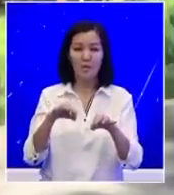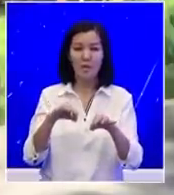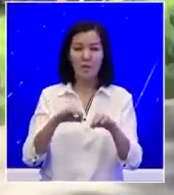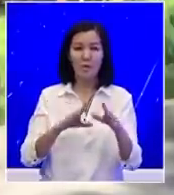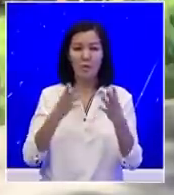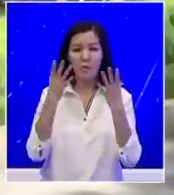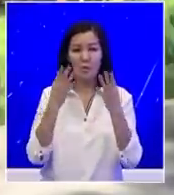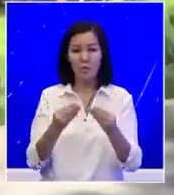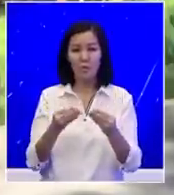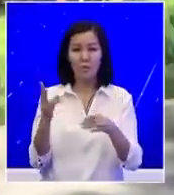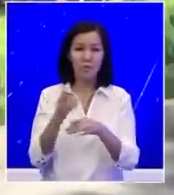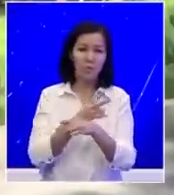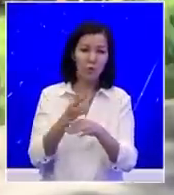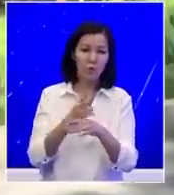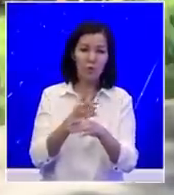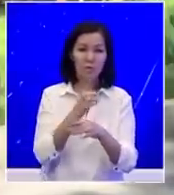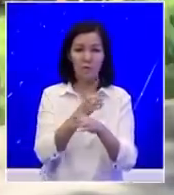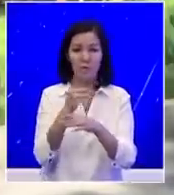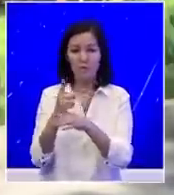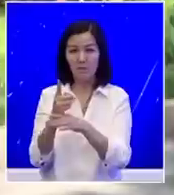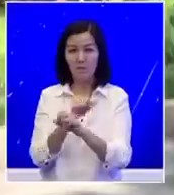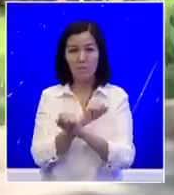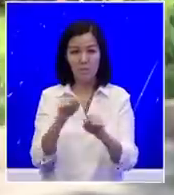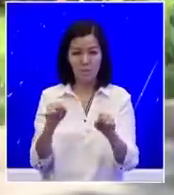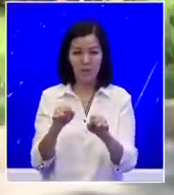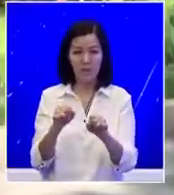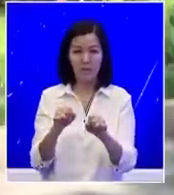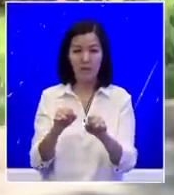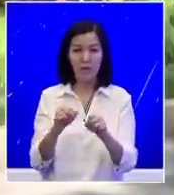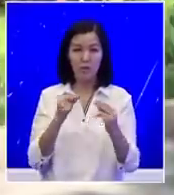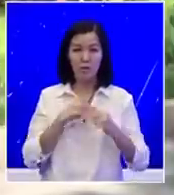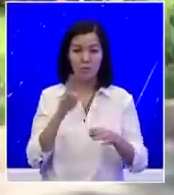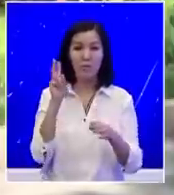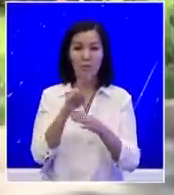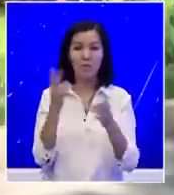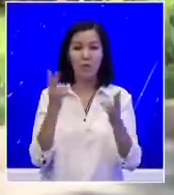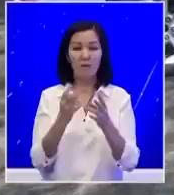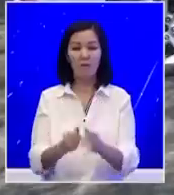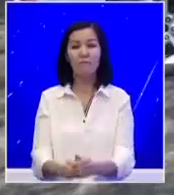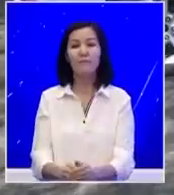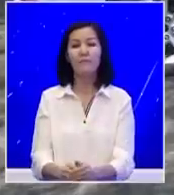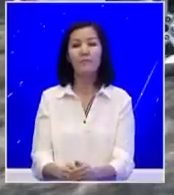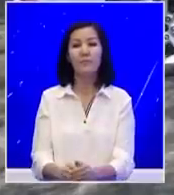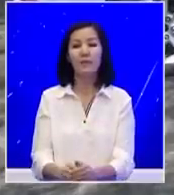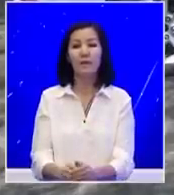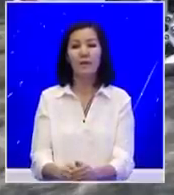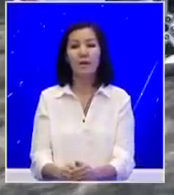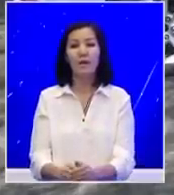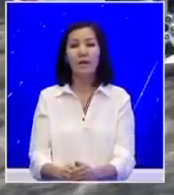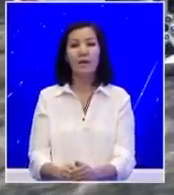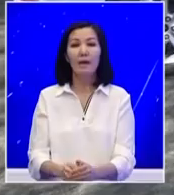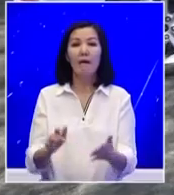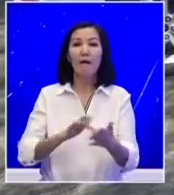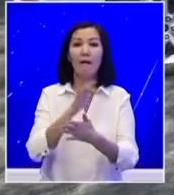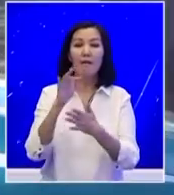и түнде де жүрмеу керек. Тек қана жұмыс бабымен кісілер ғана жүру керек. Құдай беті нары қылсын,